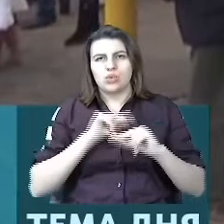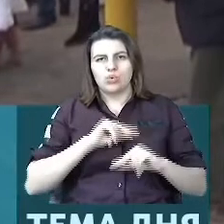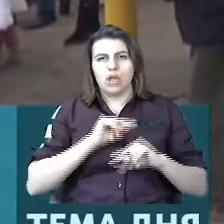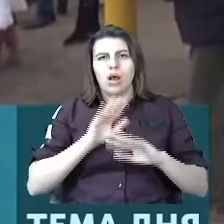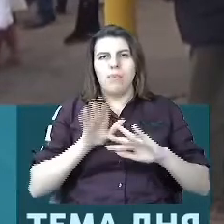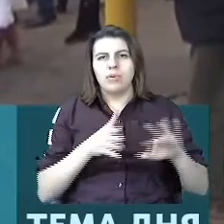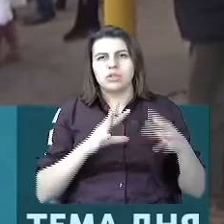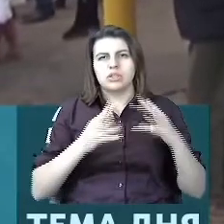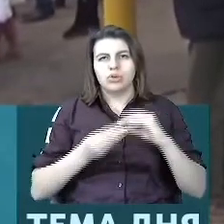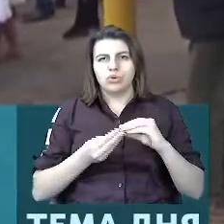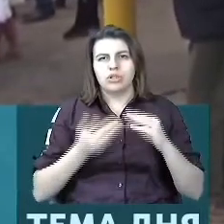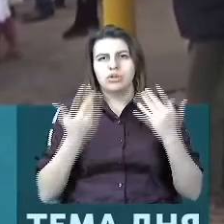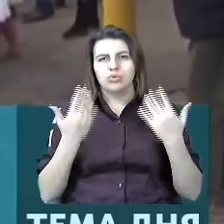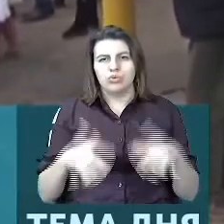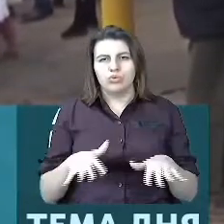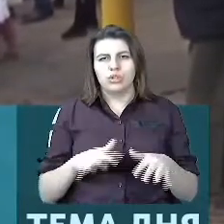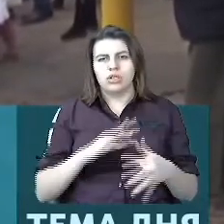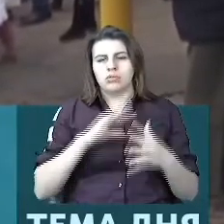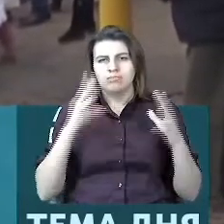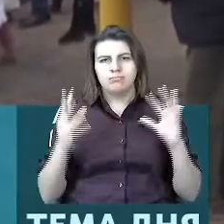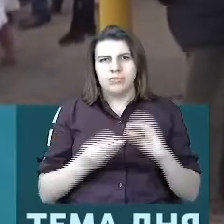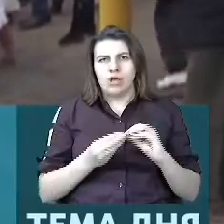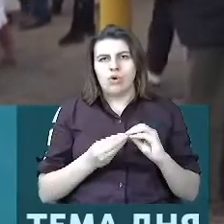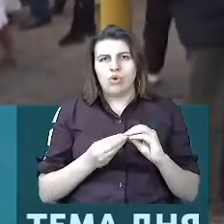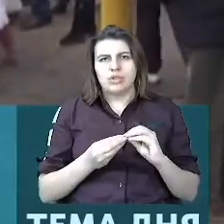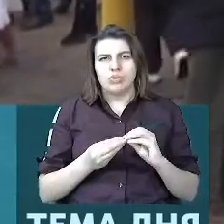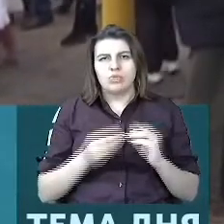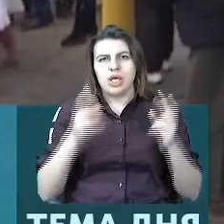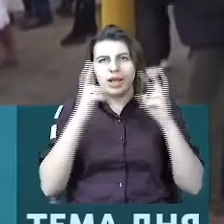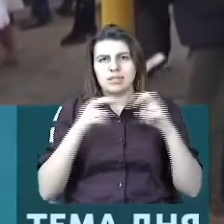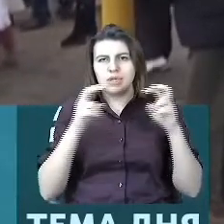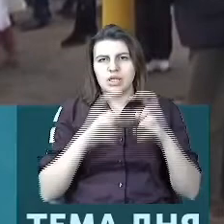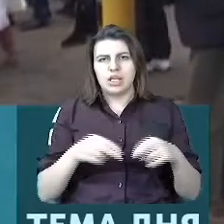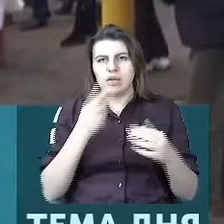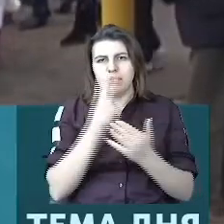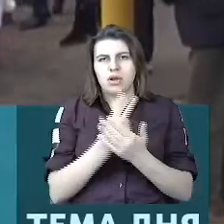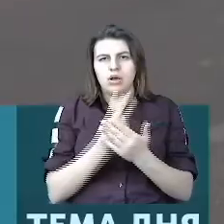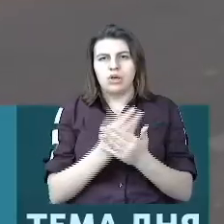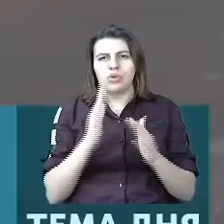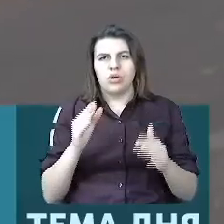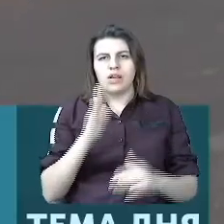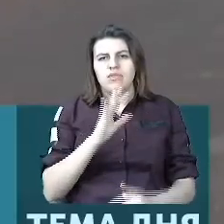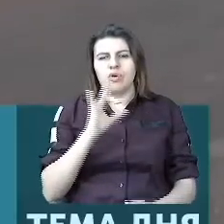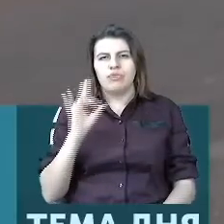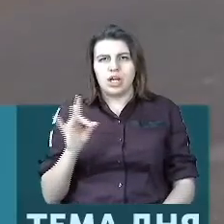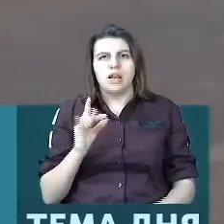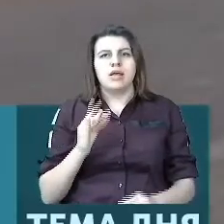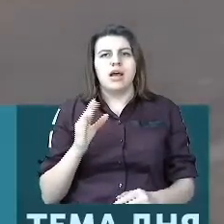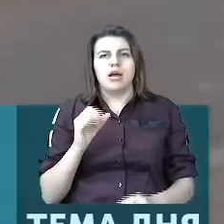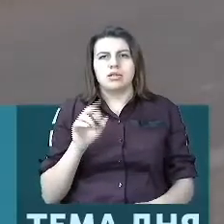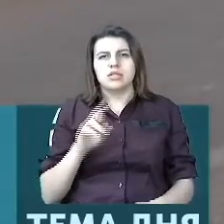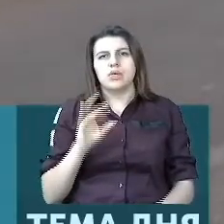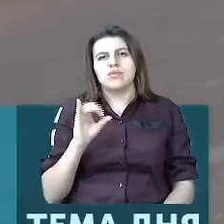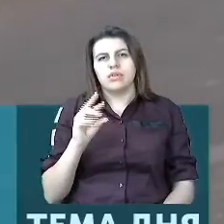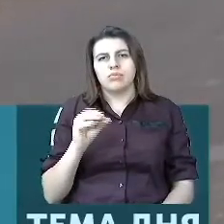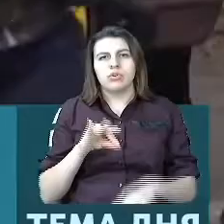на загал, як у нас кажуть, на всеобще розсмотрення видавали, і тільки потім виносили на Верховну Раду. Акція у Сватовому тривала до